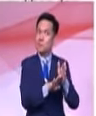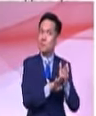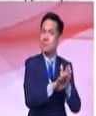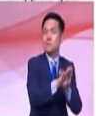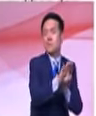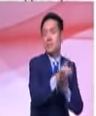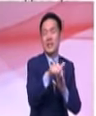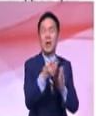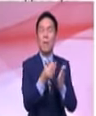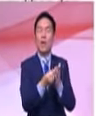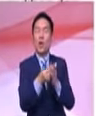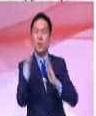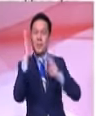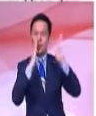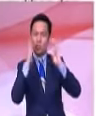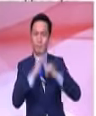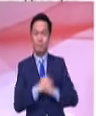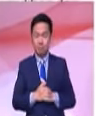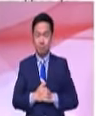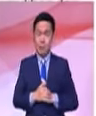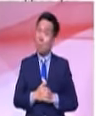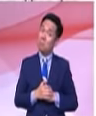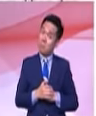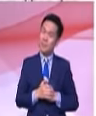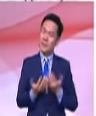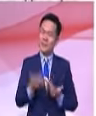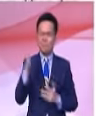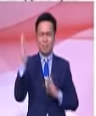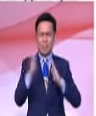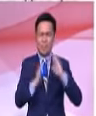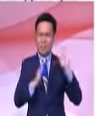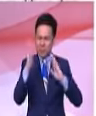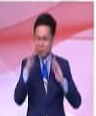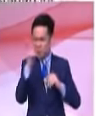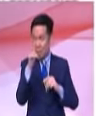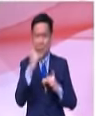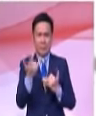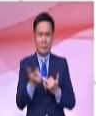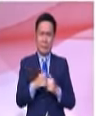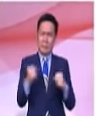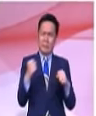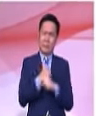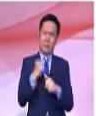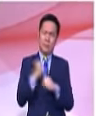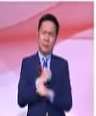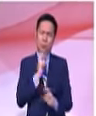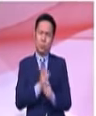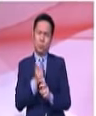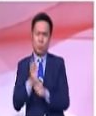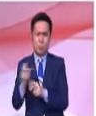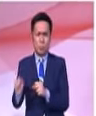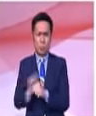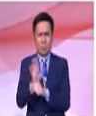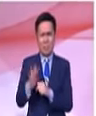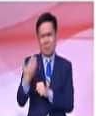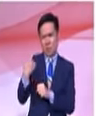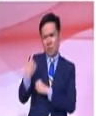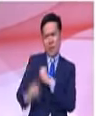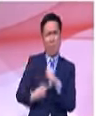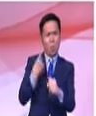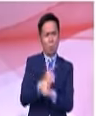prospek pertumbuhan ekonomi Malaysia walaupun kerajaan berdepan dengan cabaran getir akibat pandemik COVID-19 dalam tempoh setahun